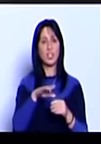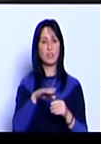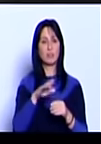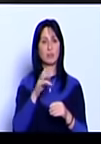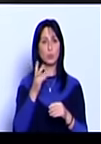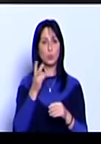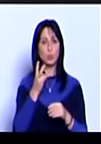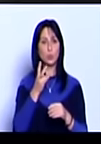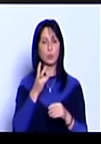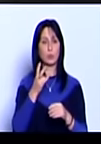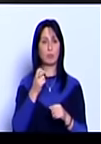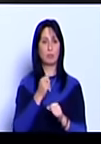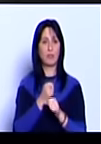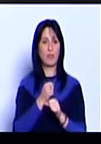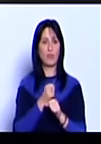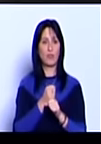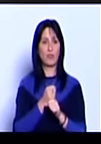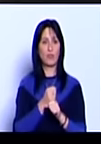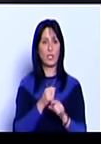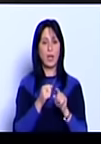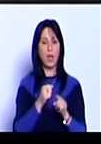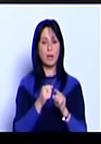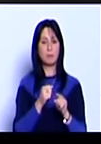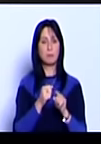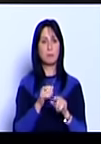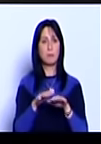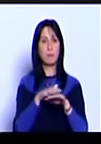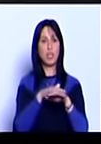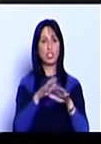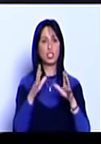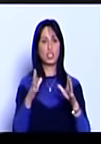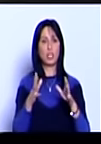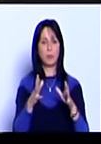უწევს და მოუწევს ამ რანგის და ამ მასშტაბის